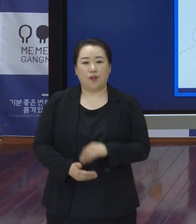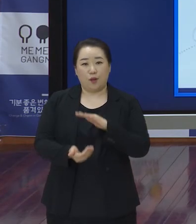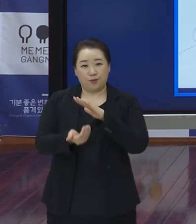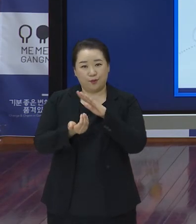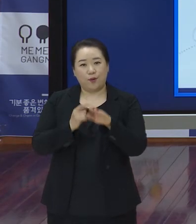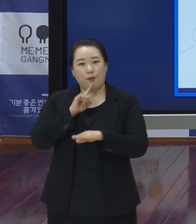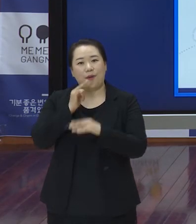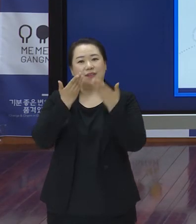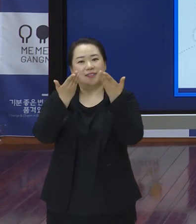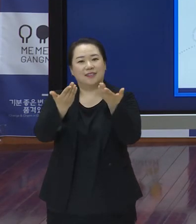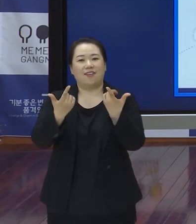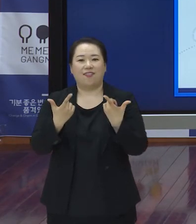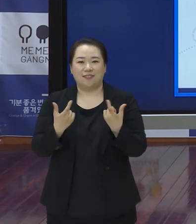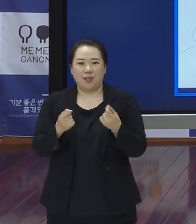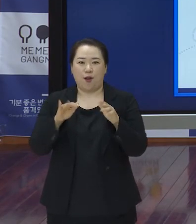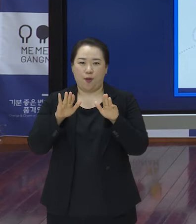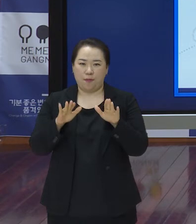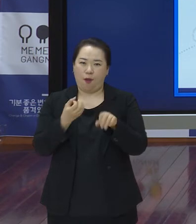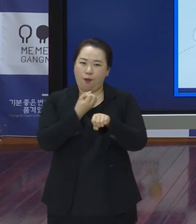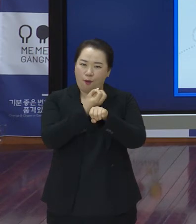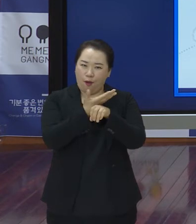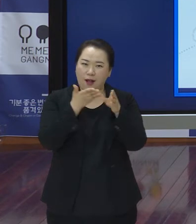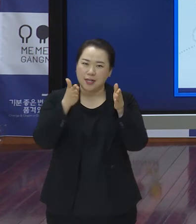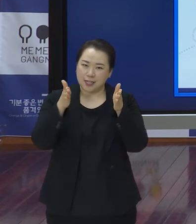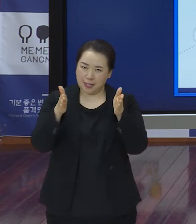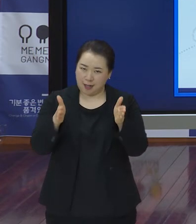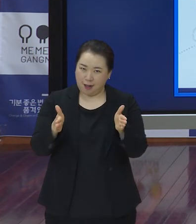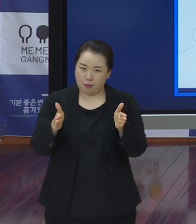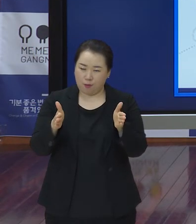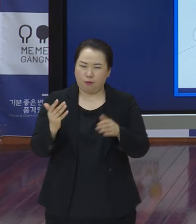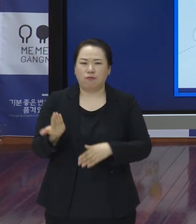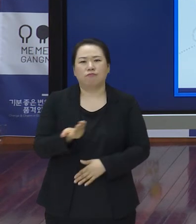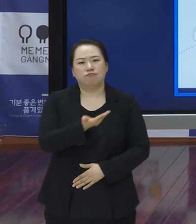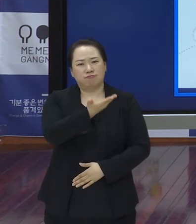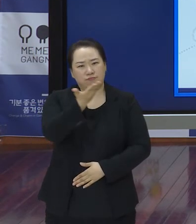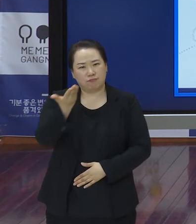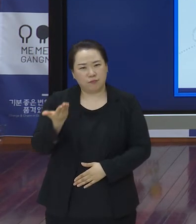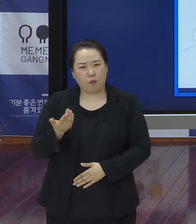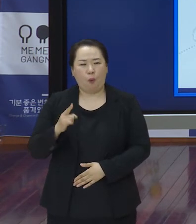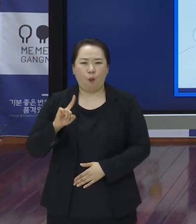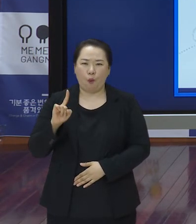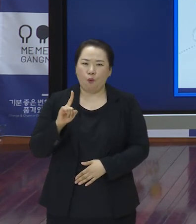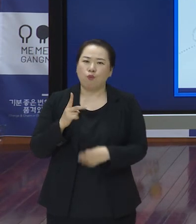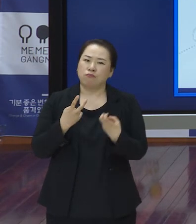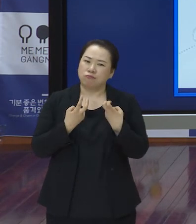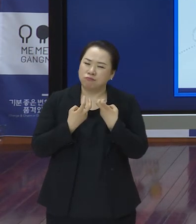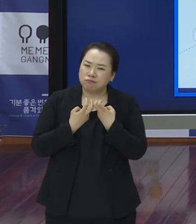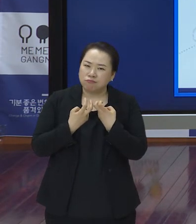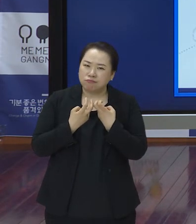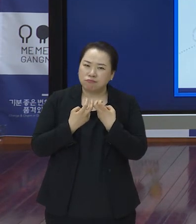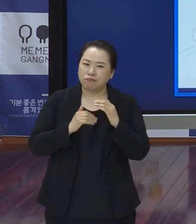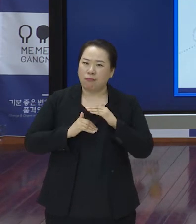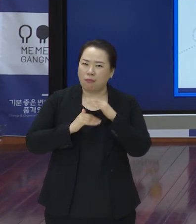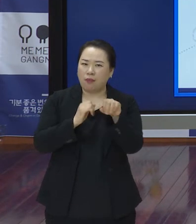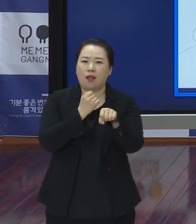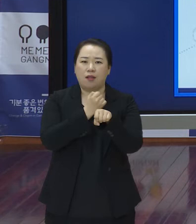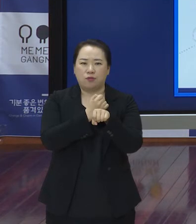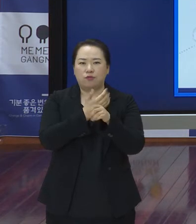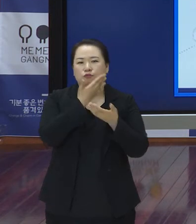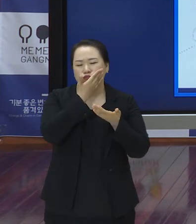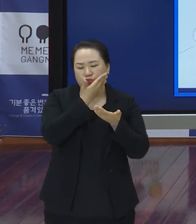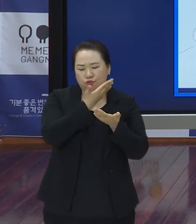앞서 말씀드린 대로 이번 황금 연휴 기간을 국민들께서 여하히 보내느냐가 매우